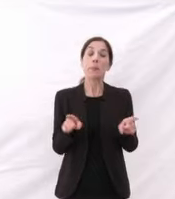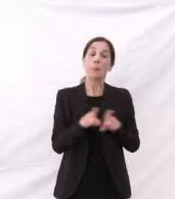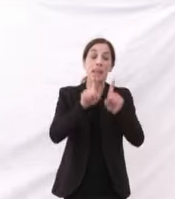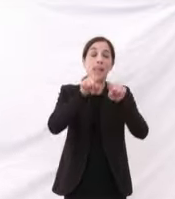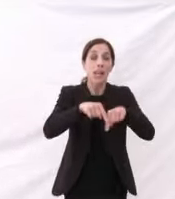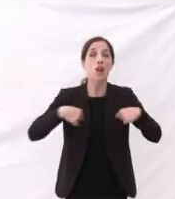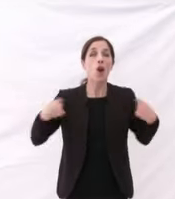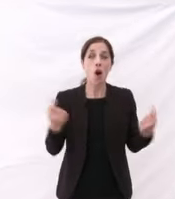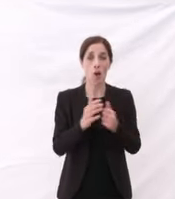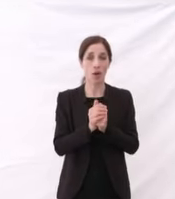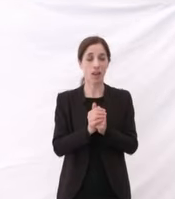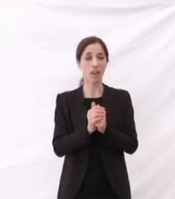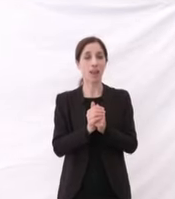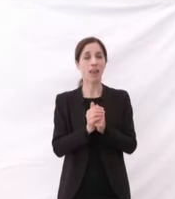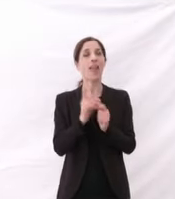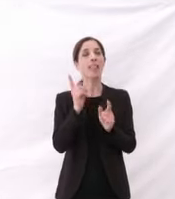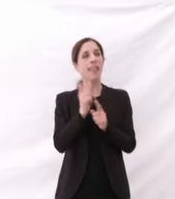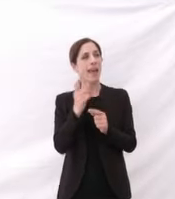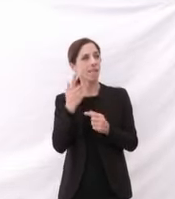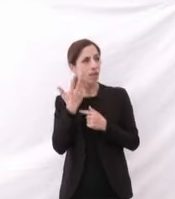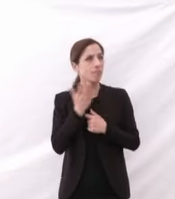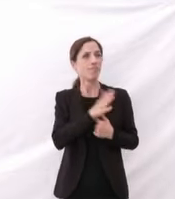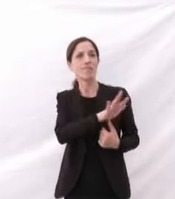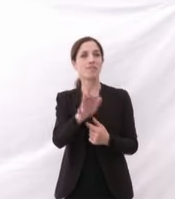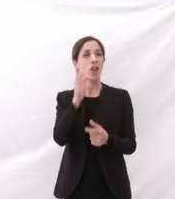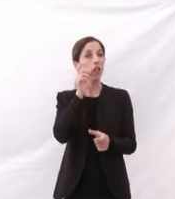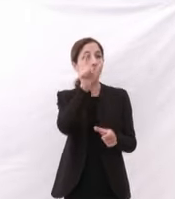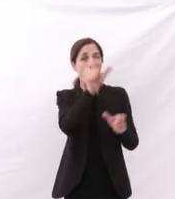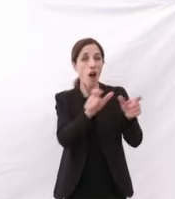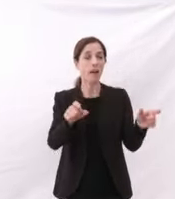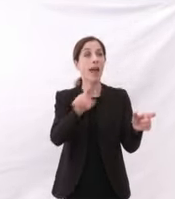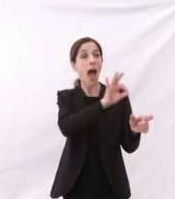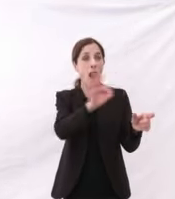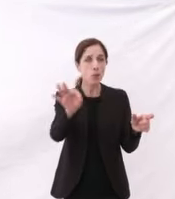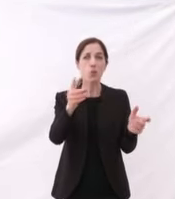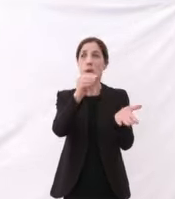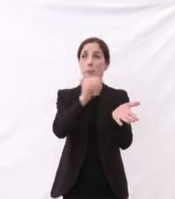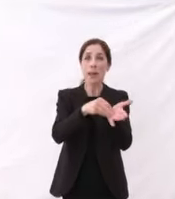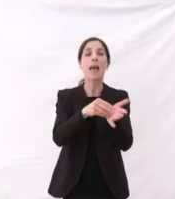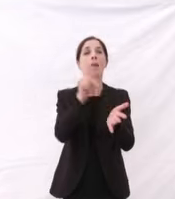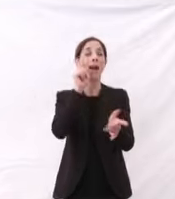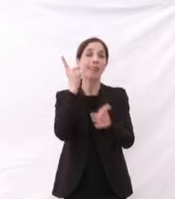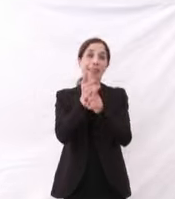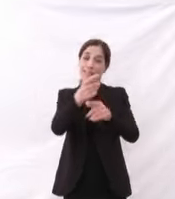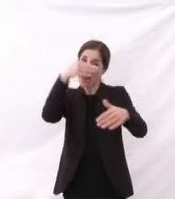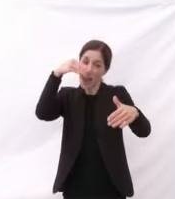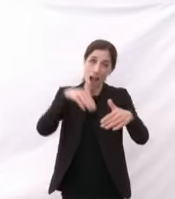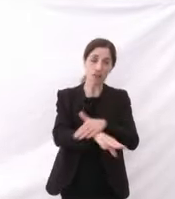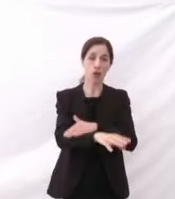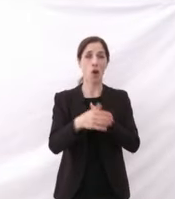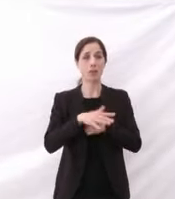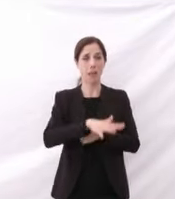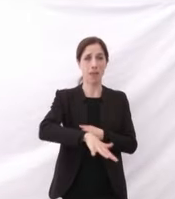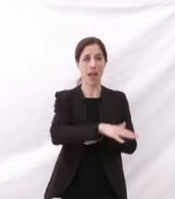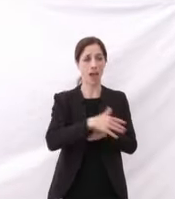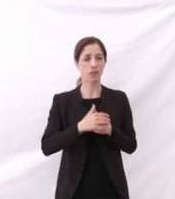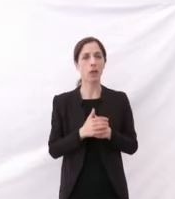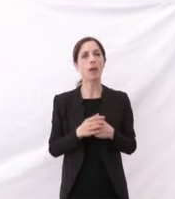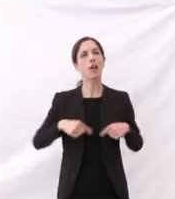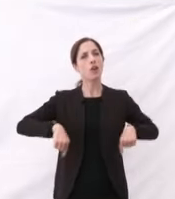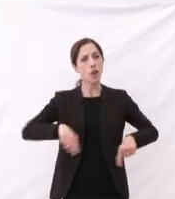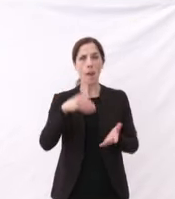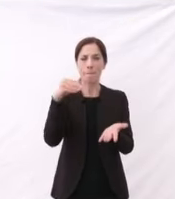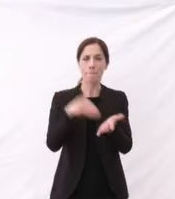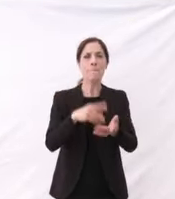donne che devono nascondersi, alcune di loro su questa piazza, che noi